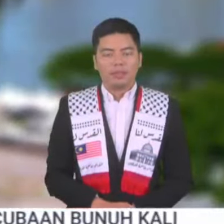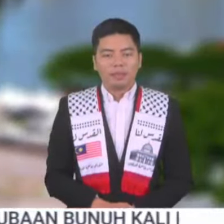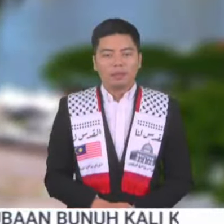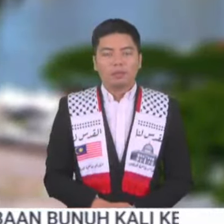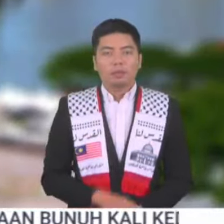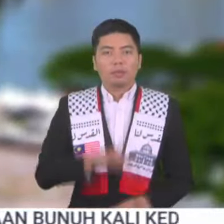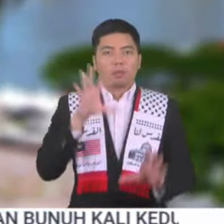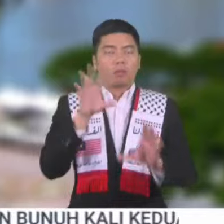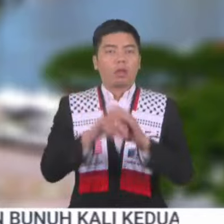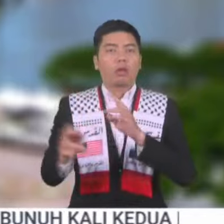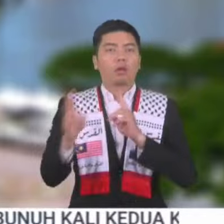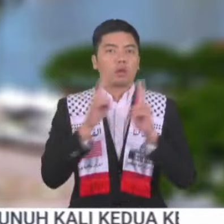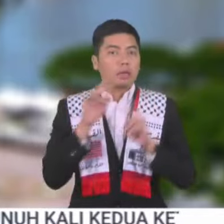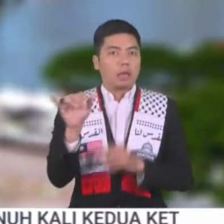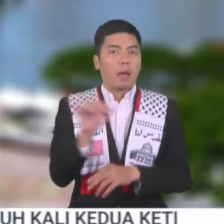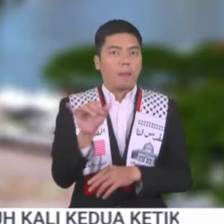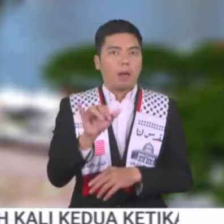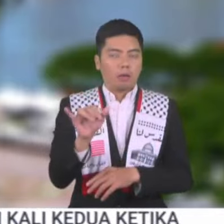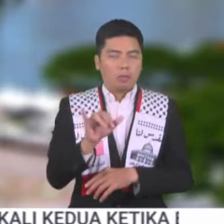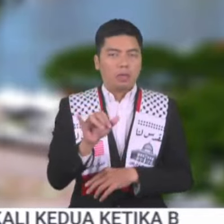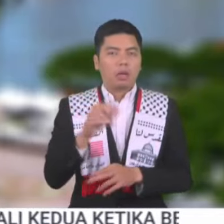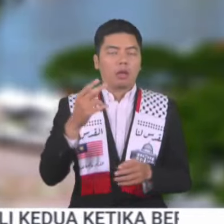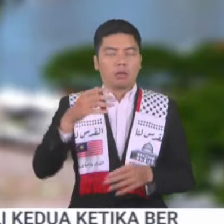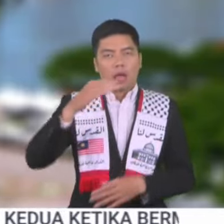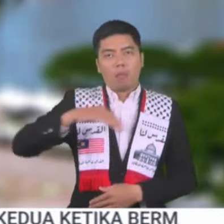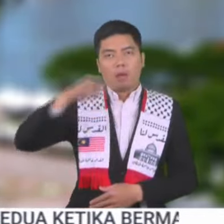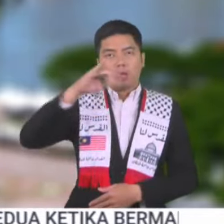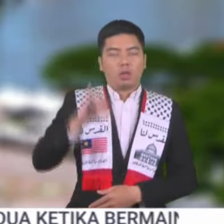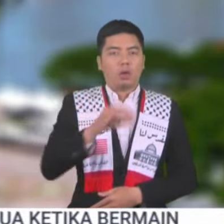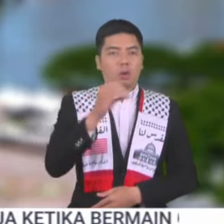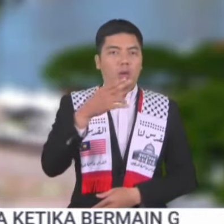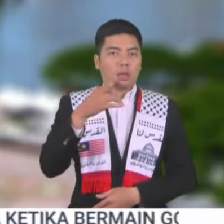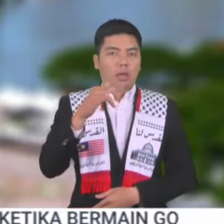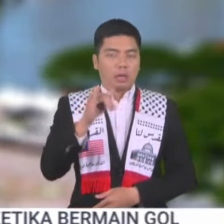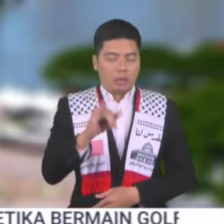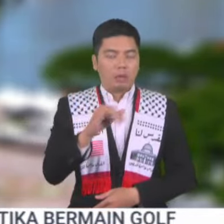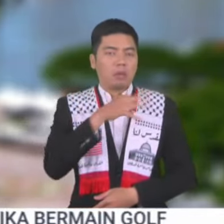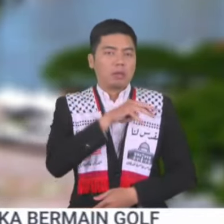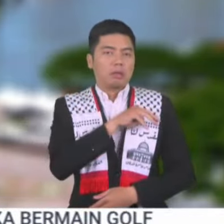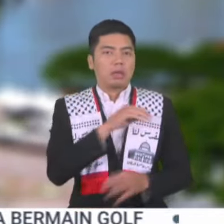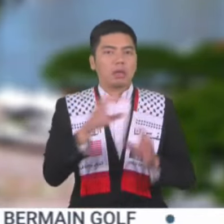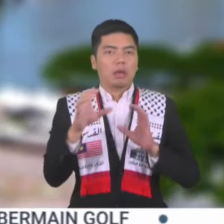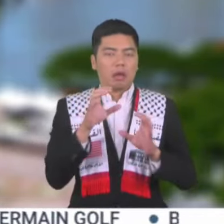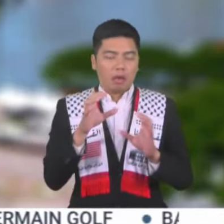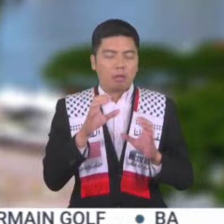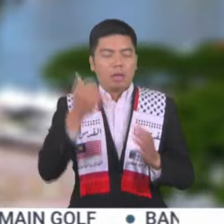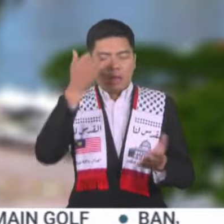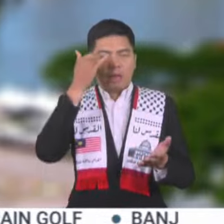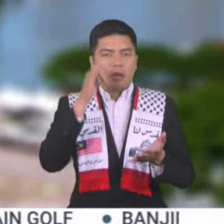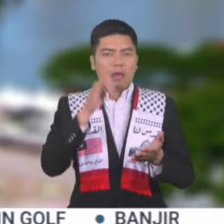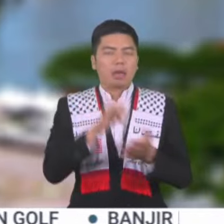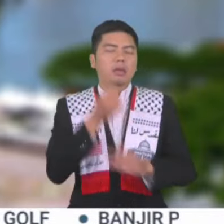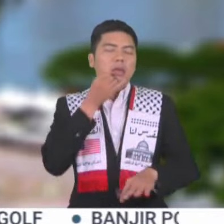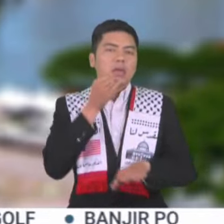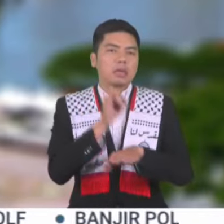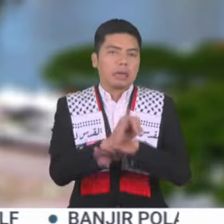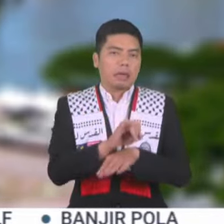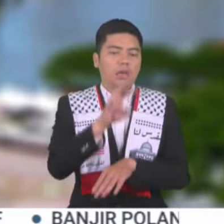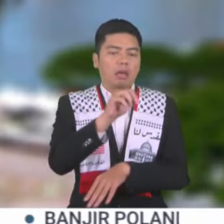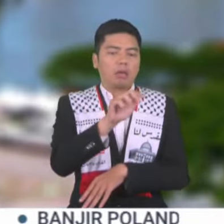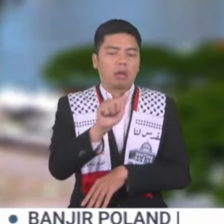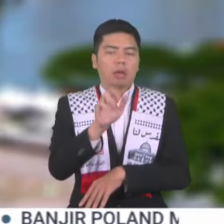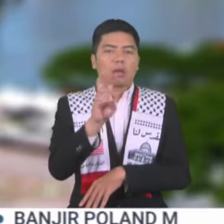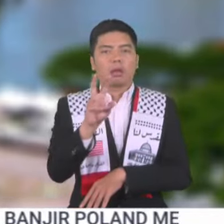Sementara itu, dalam ucapan sama, Datuk Patinggi Tan Sri Abang Johari yakin semua perkara di bawah Perjanjian Malaysia